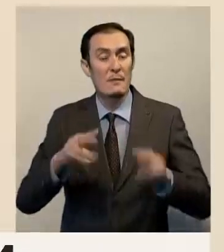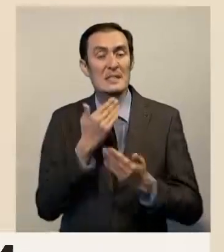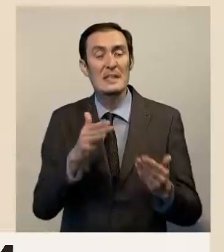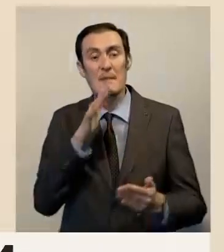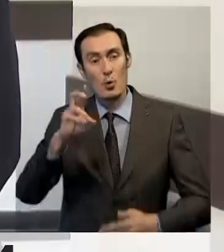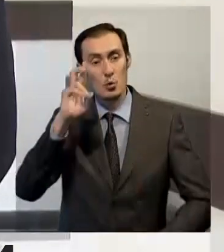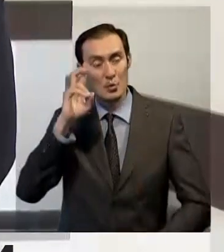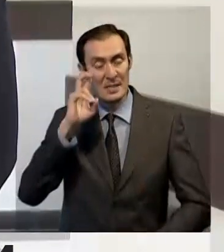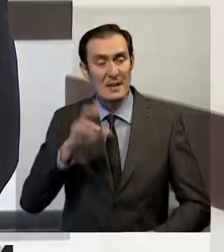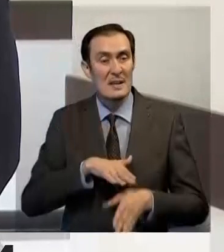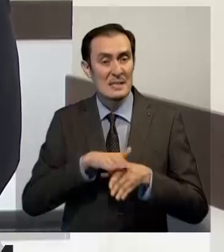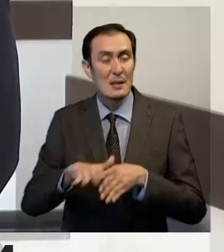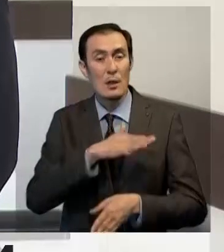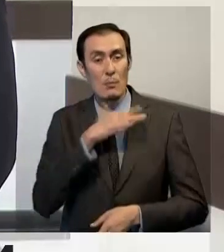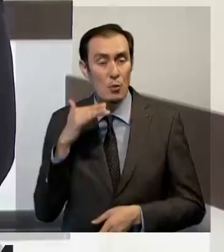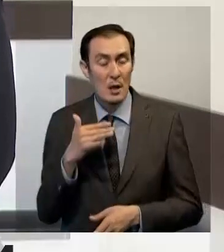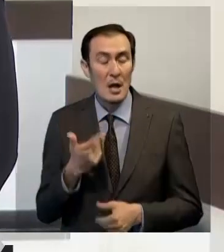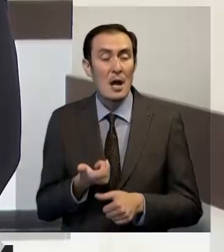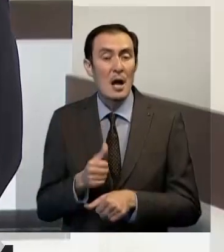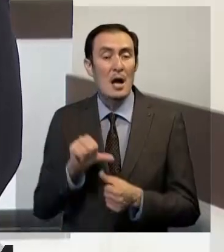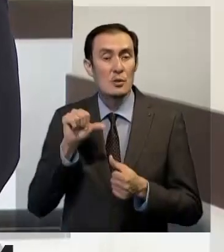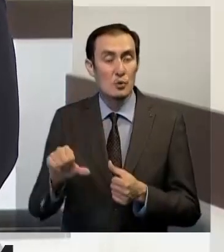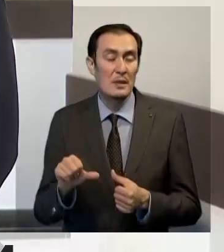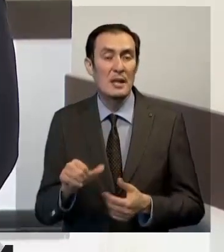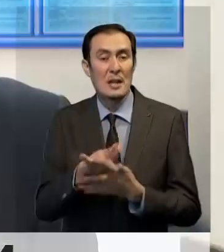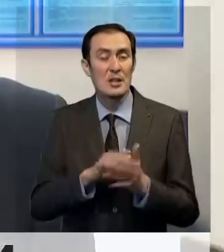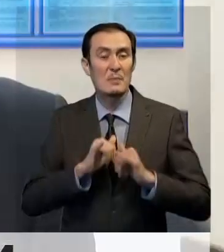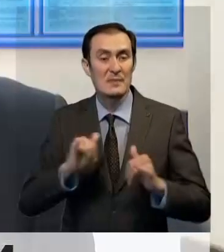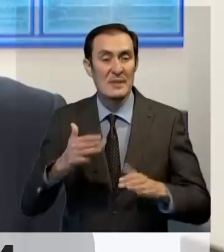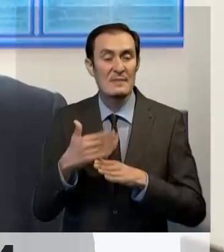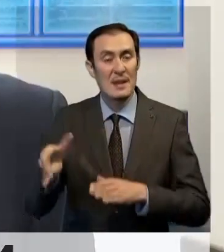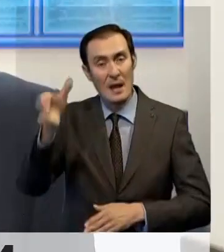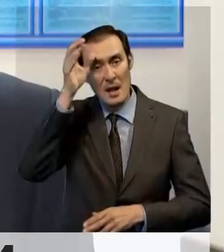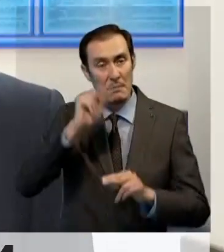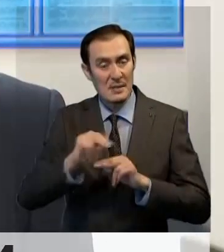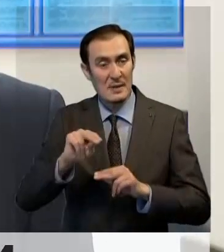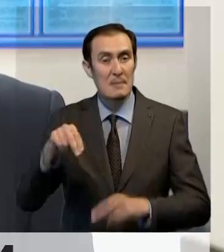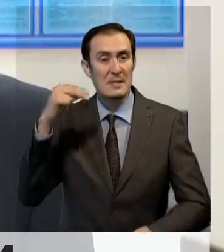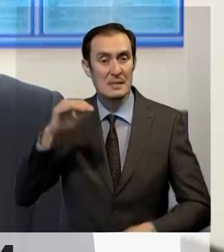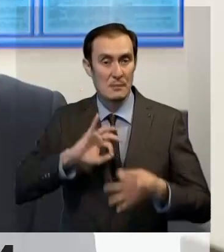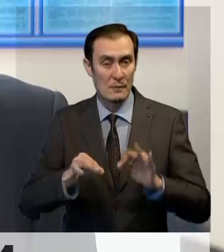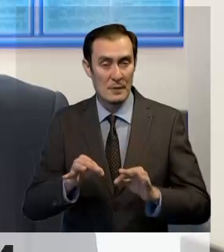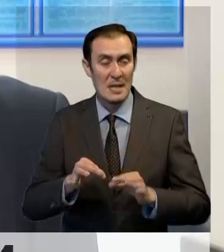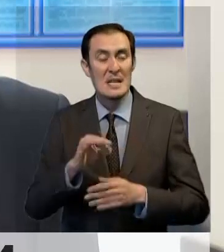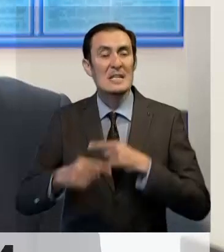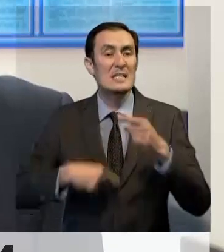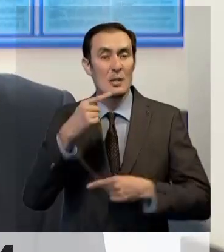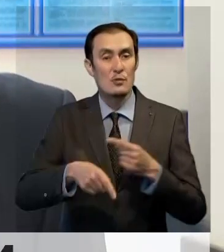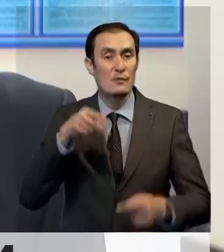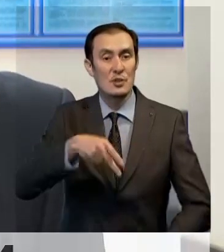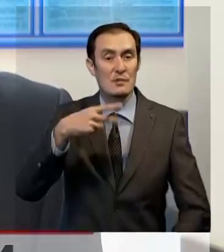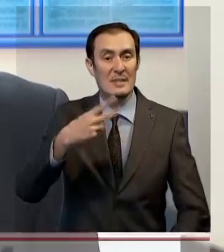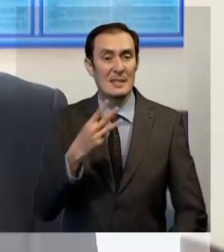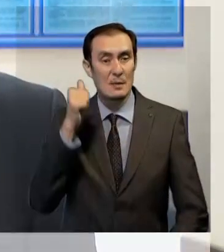годы государство сделало немало. Особо остановился на дальнейшем развитии сферы образования президент. В следующем 2023 году